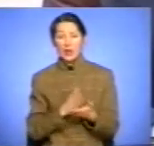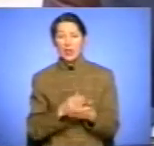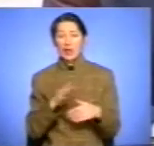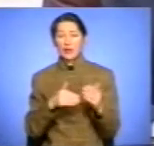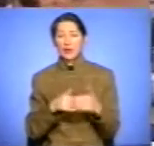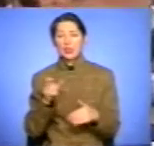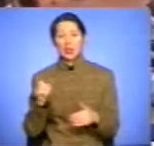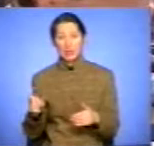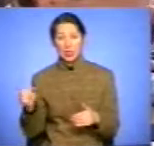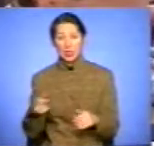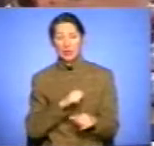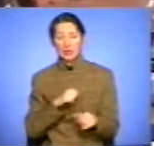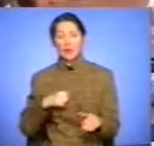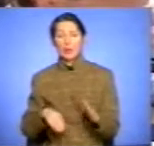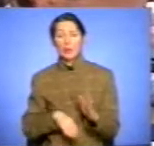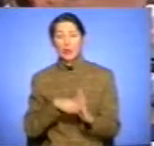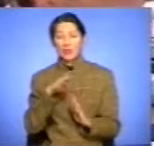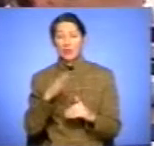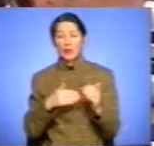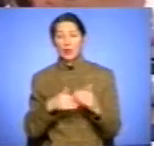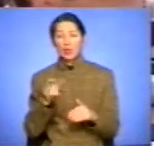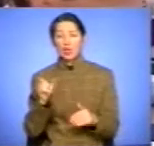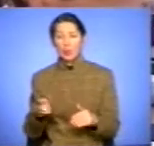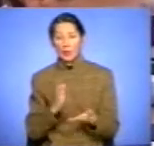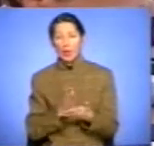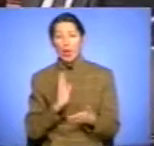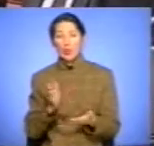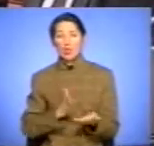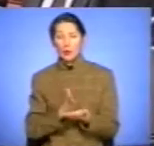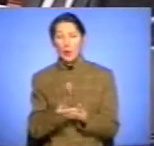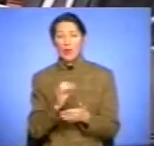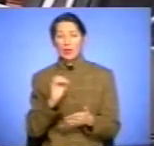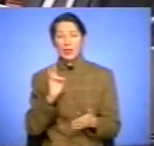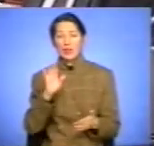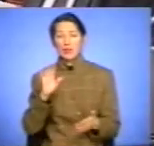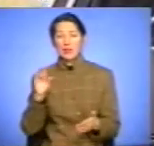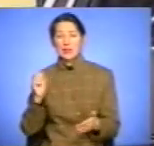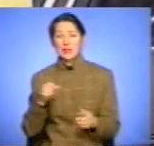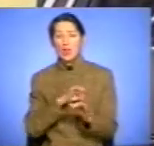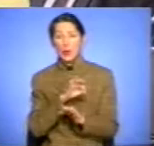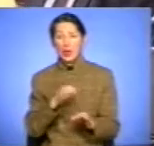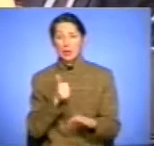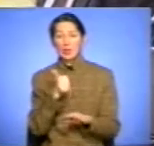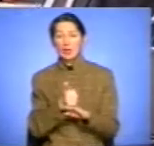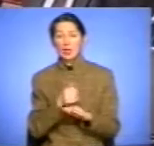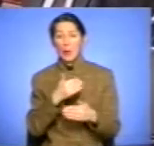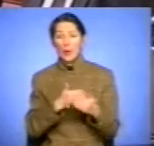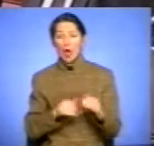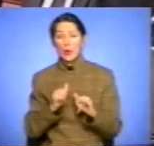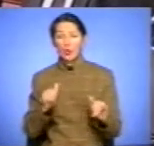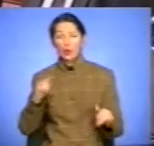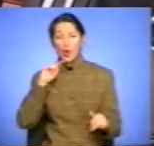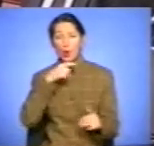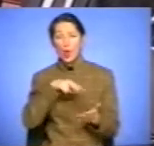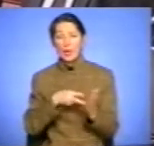на підвищення професійності працівників мають бути спрямовані інвестиційні проекти впевнений Прем'єр пріоритетами програми розвитку економіки є створення